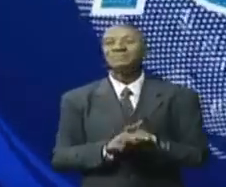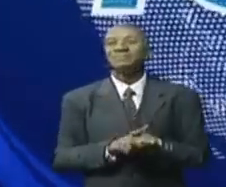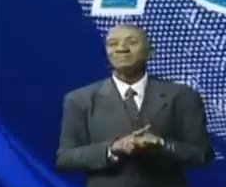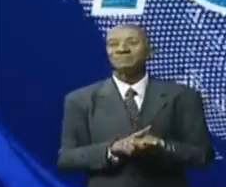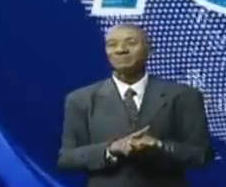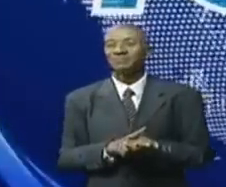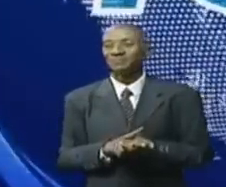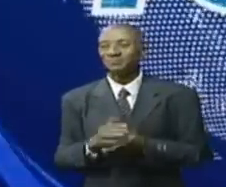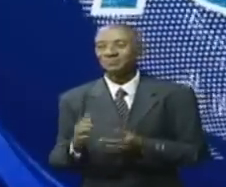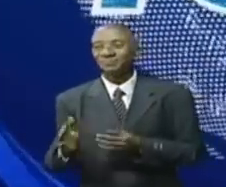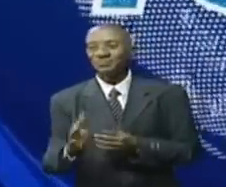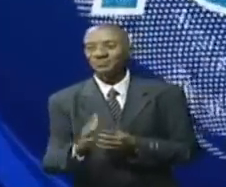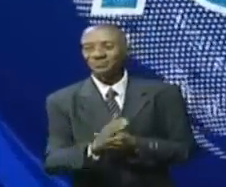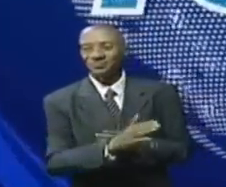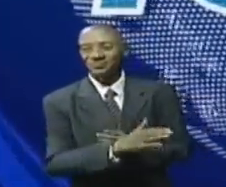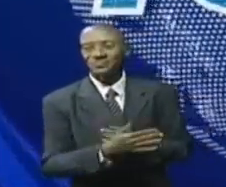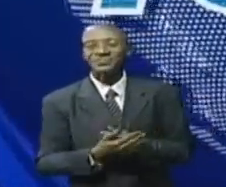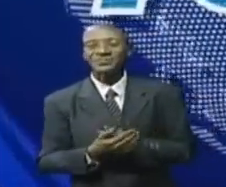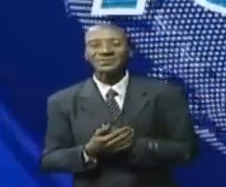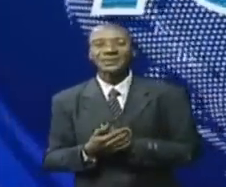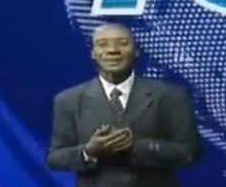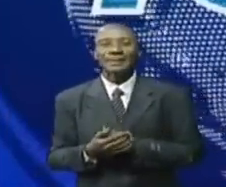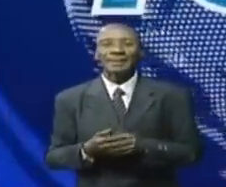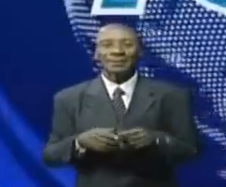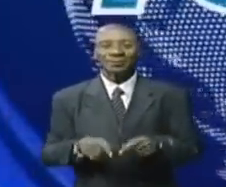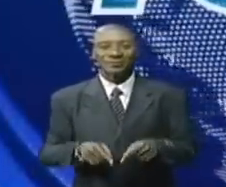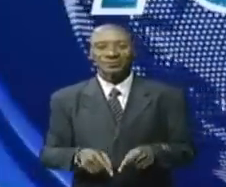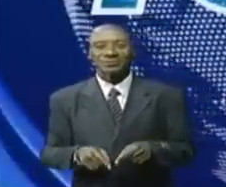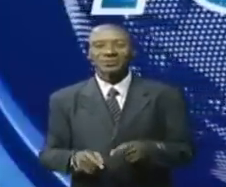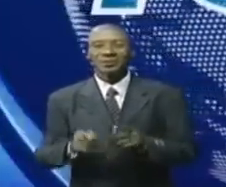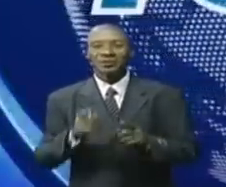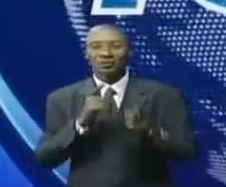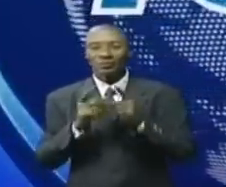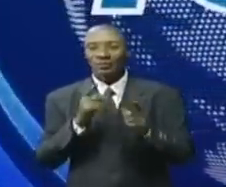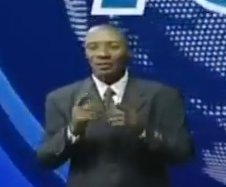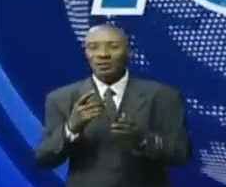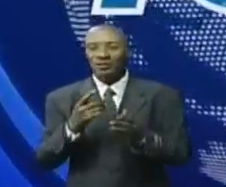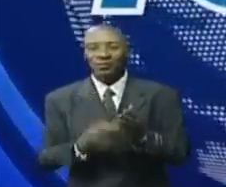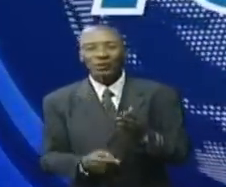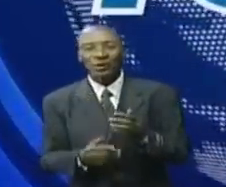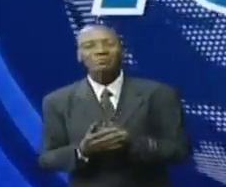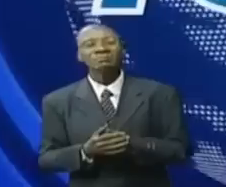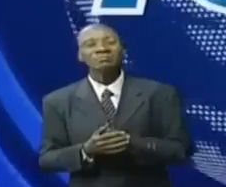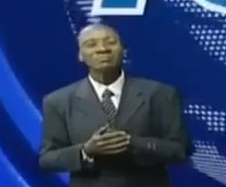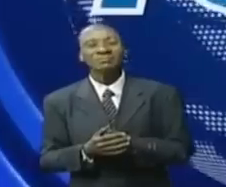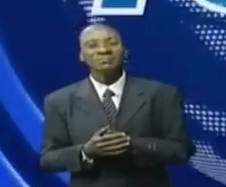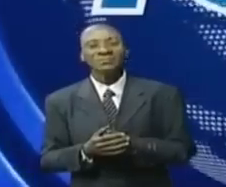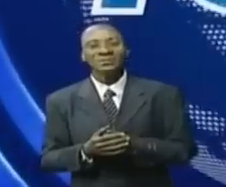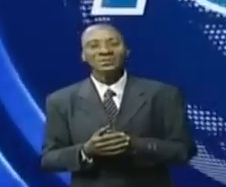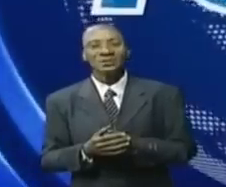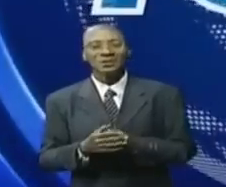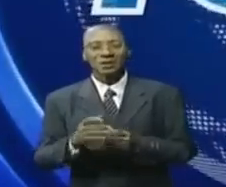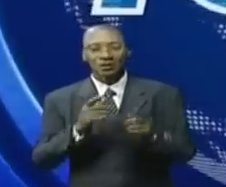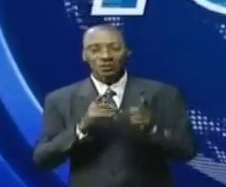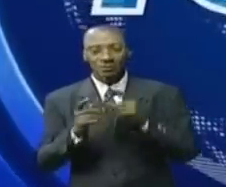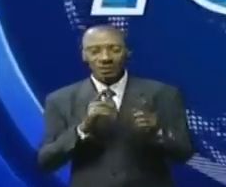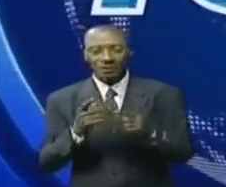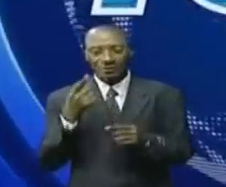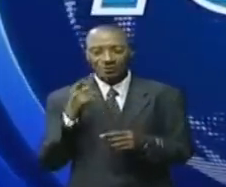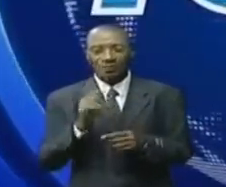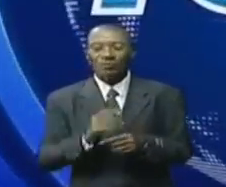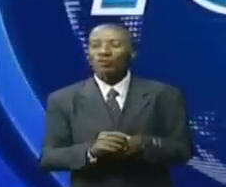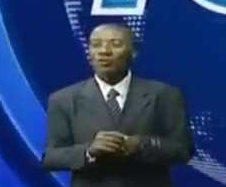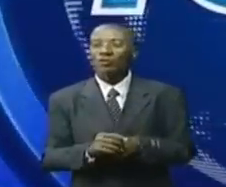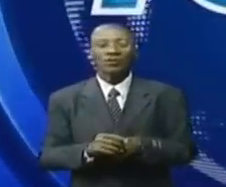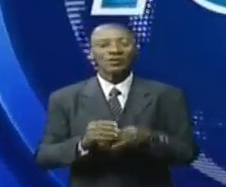Au total, 478 candidats ont passé leur concours d'admission à l'École nationale des finances. Ces récipiendaires viennent de 26